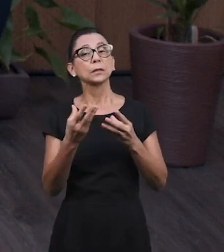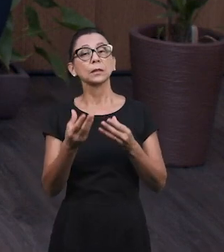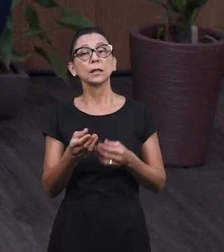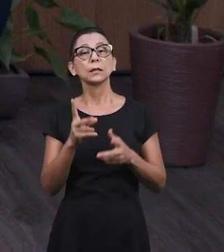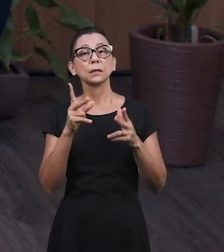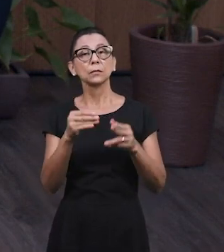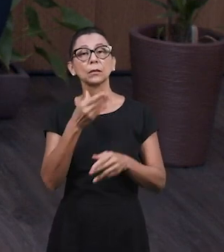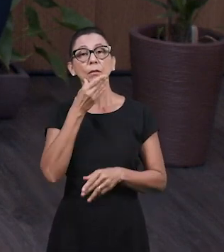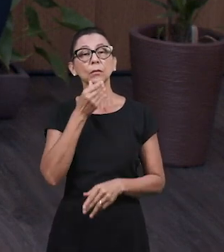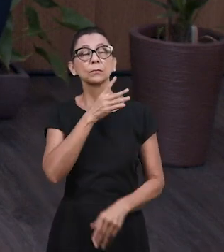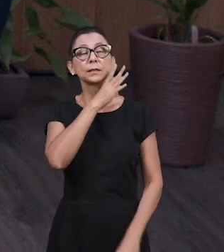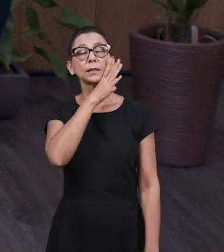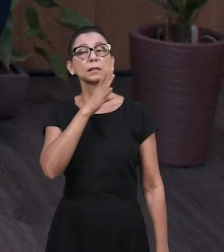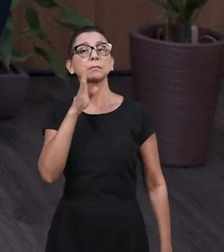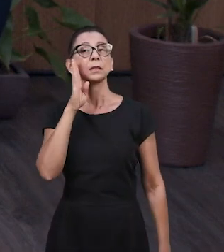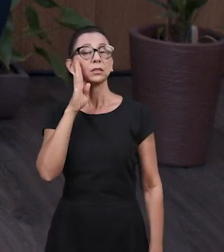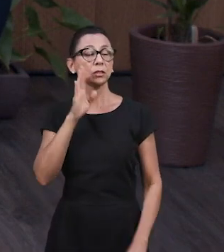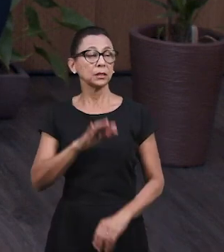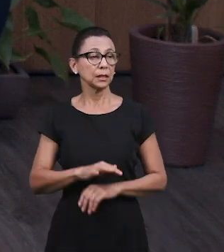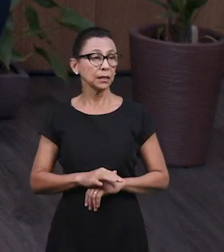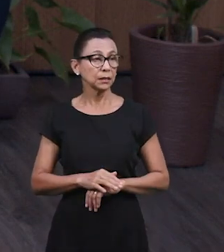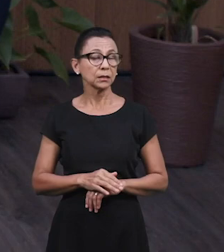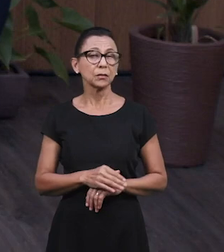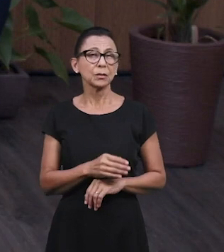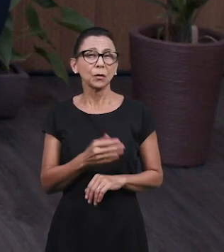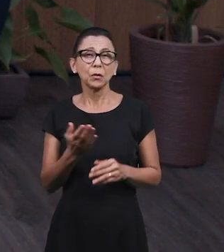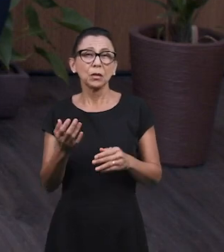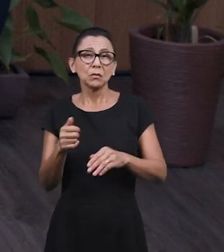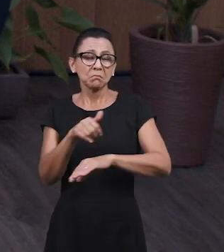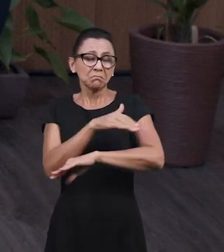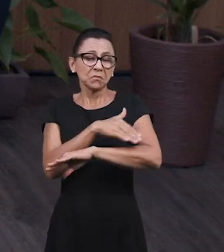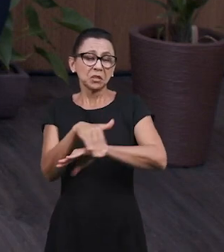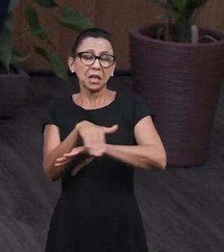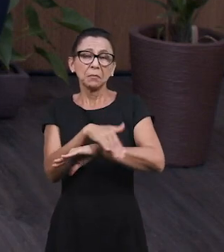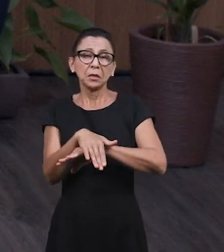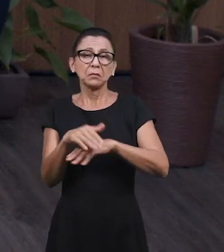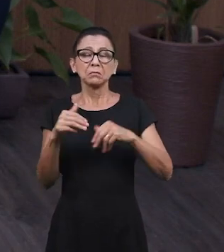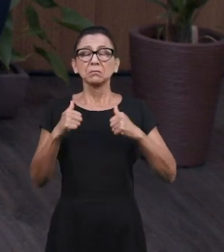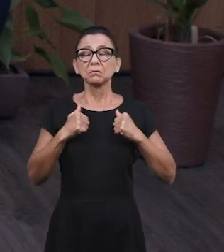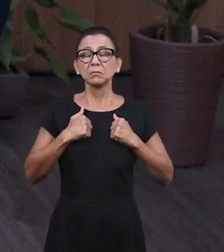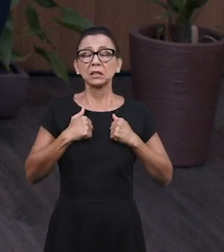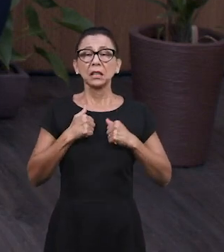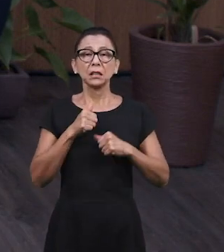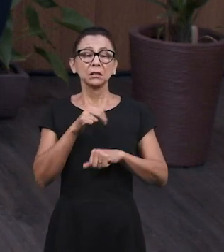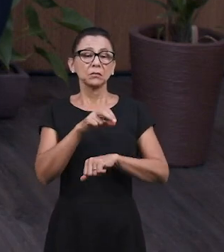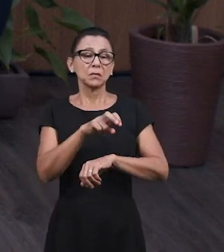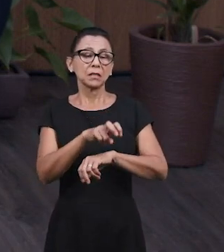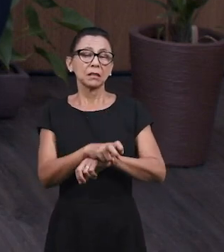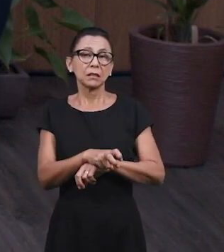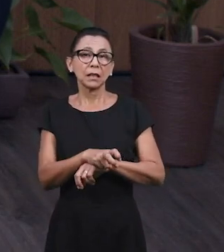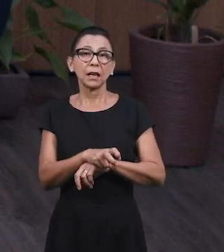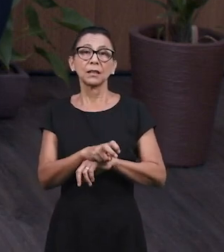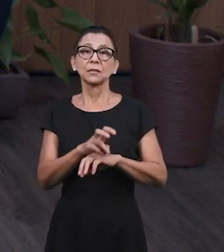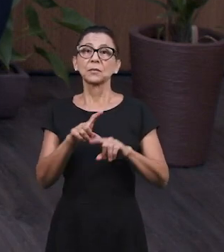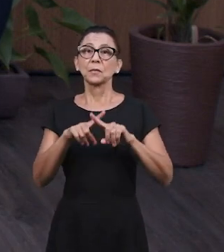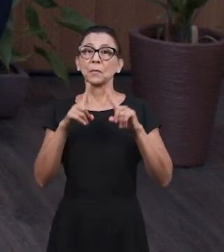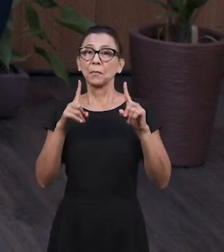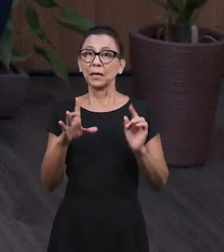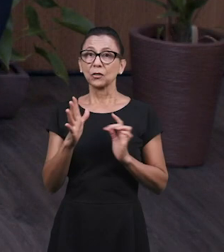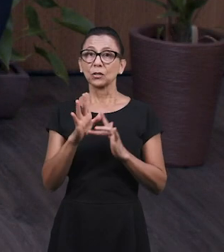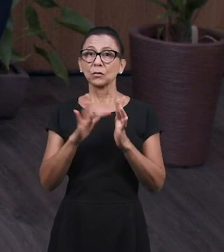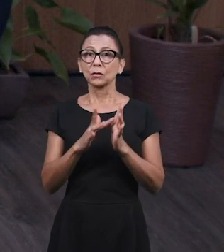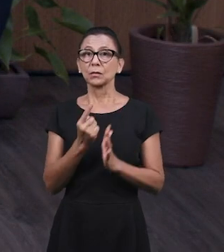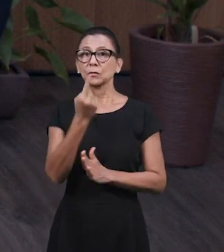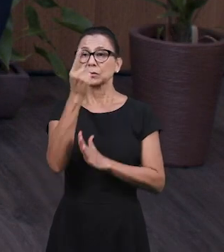se trouvent dans cette situation aujourd'hui, Pasteur Sergio, sont à côté du chemin. Le chemin est Jésus, mais ils ne sont pas encore entrés dans le chemin.